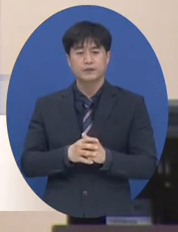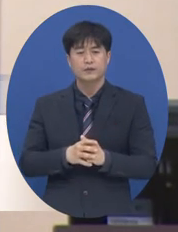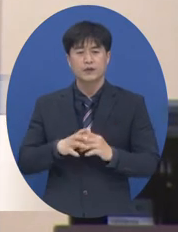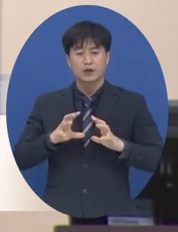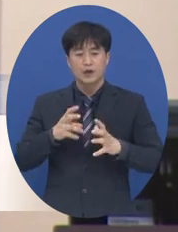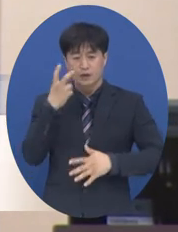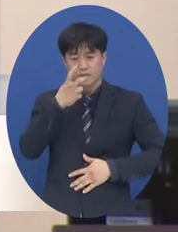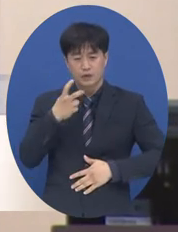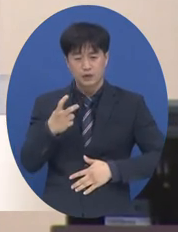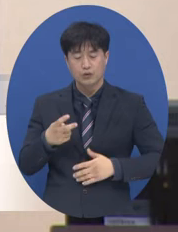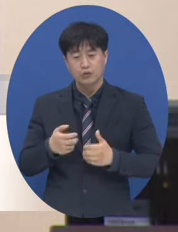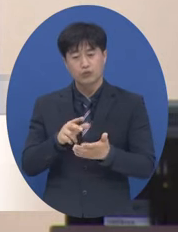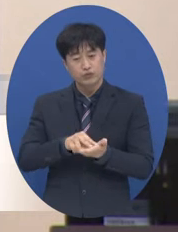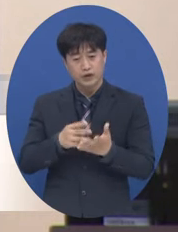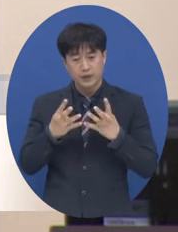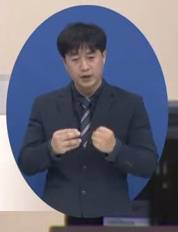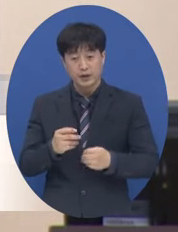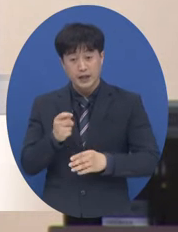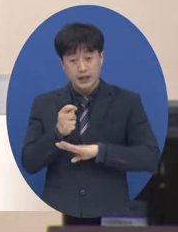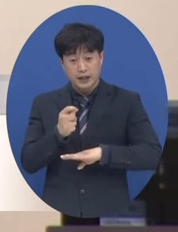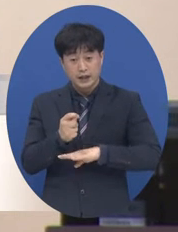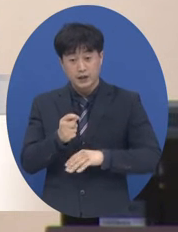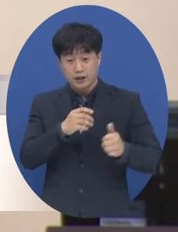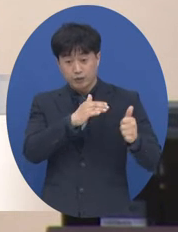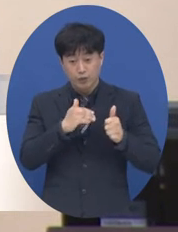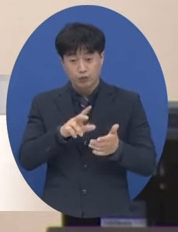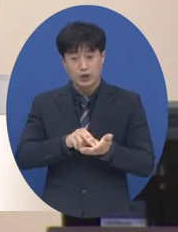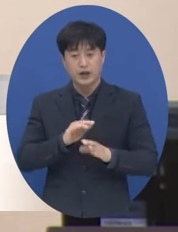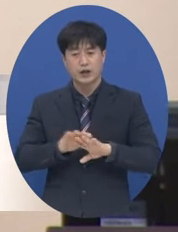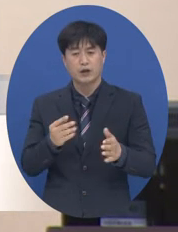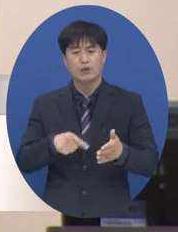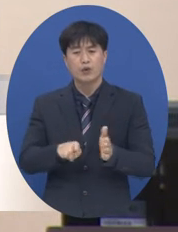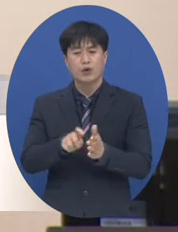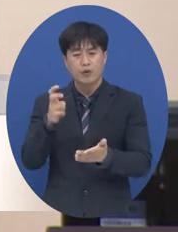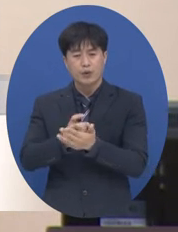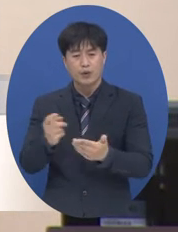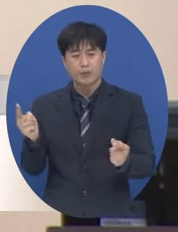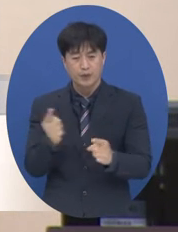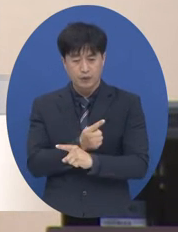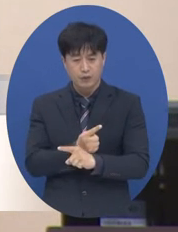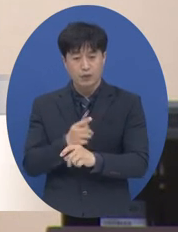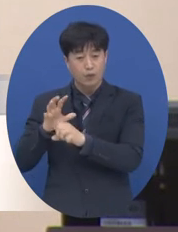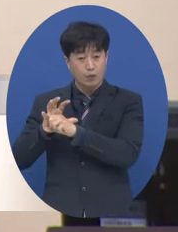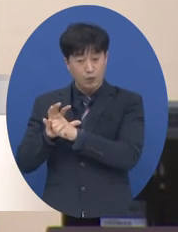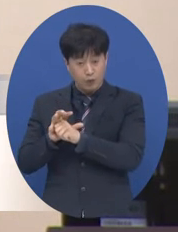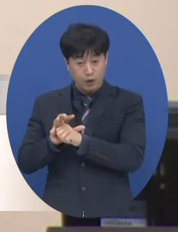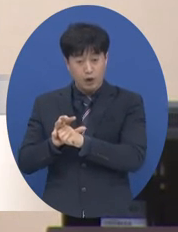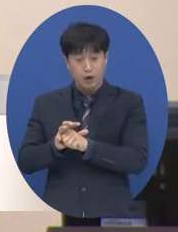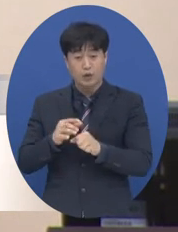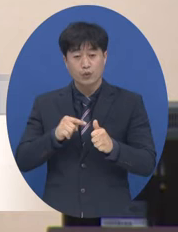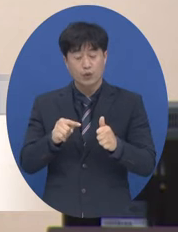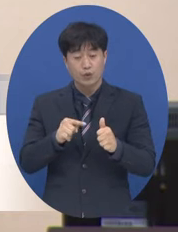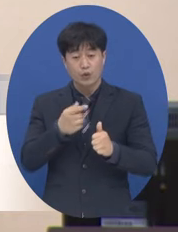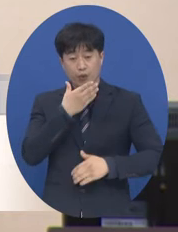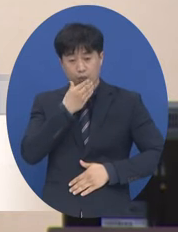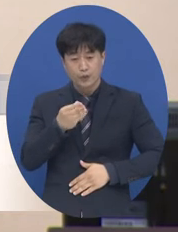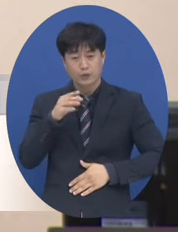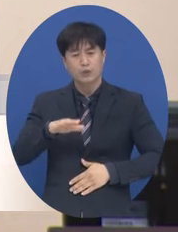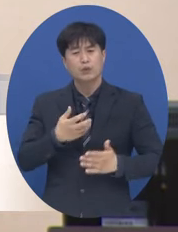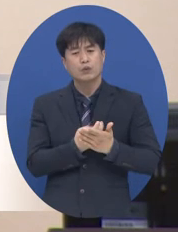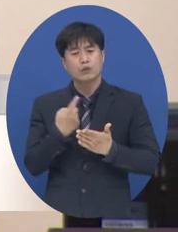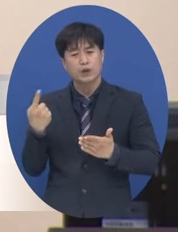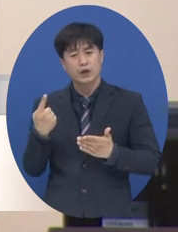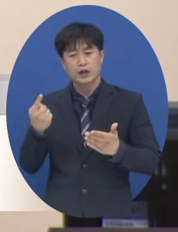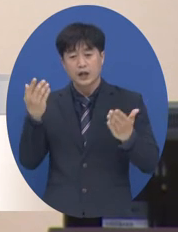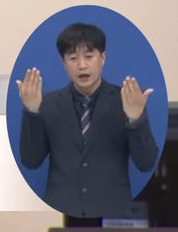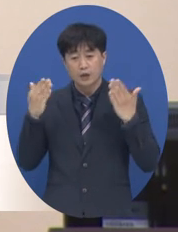국감에서도 논란이었던 택시 호출의 문제 해결을 위한 조례 개정안, 코로나19로 교육복지에서